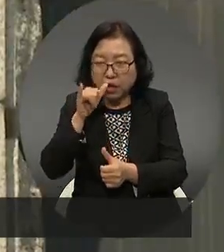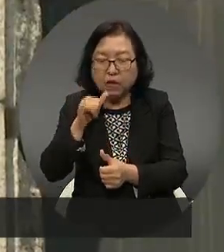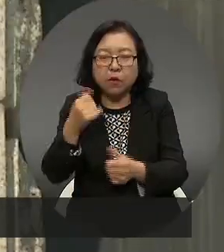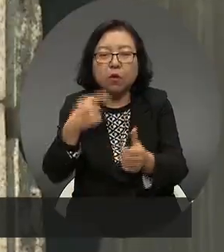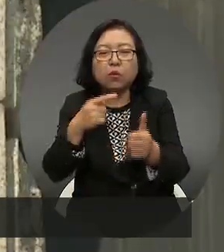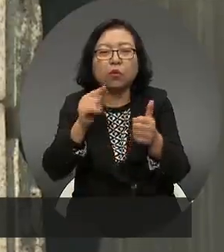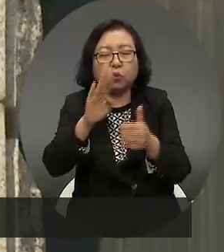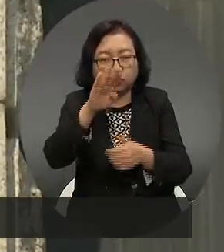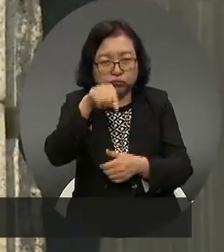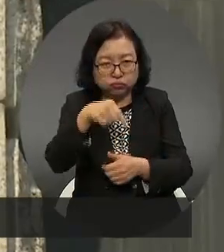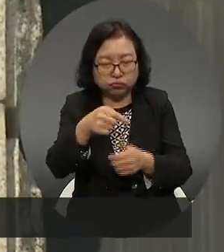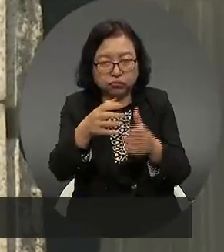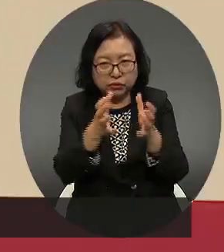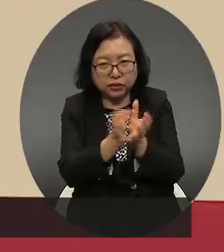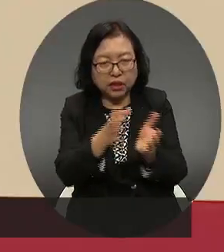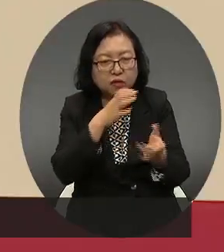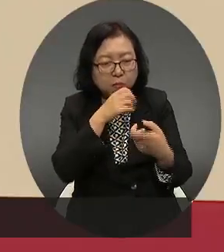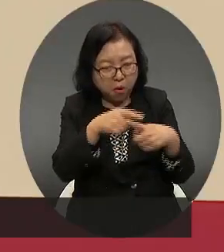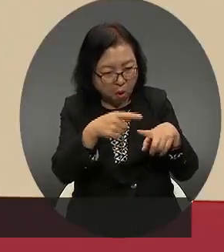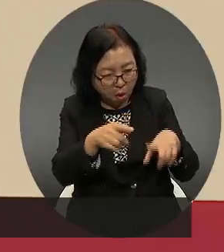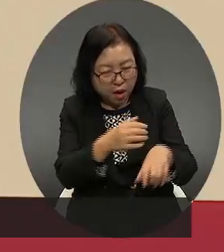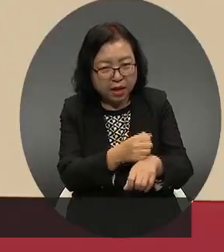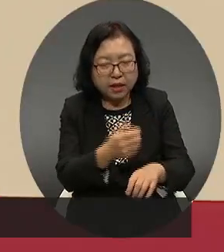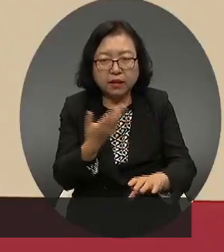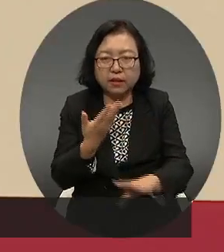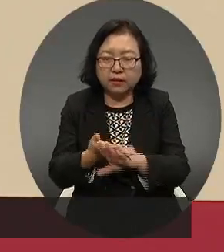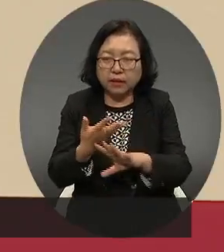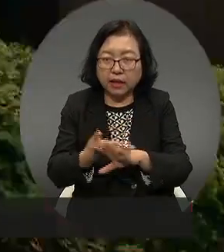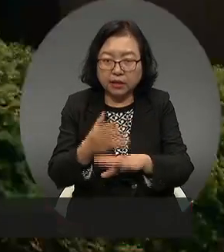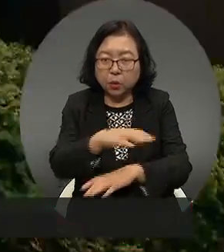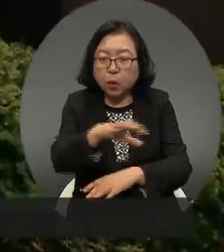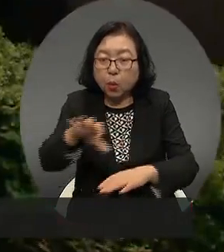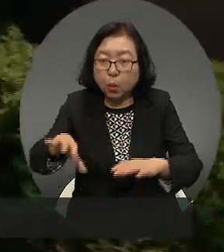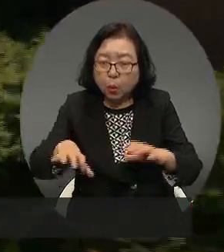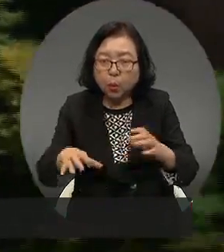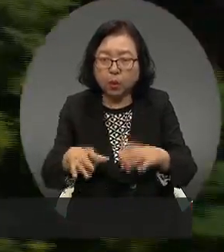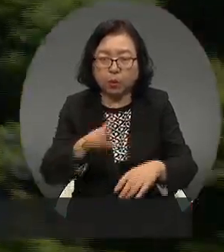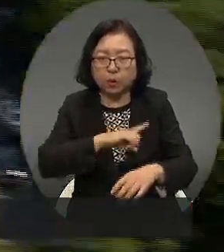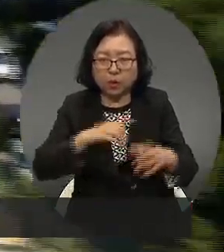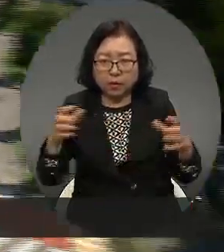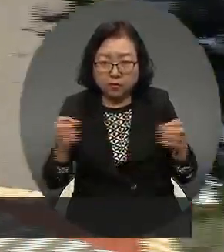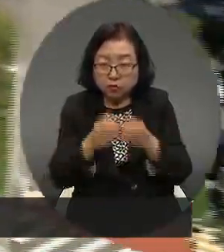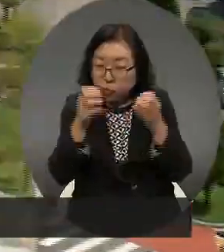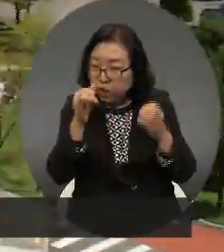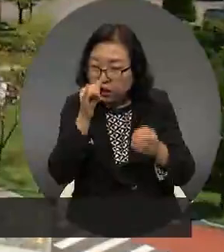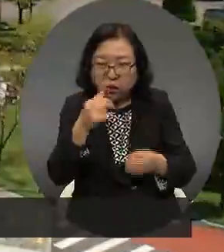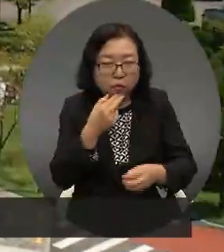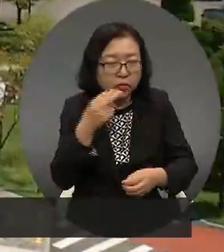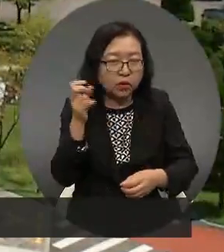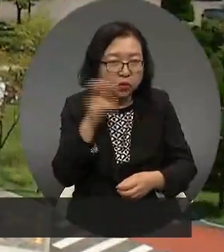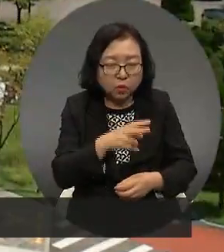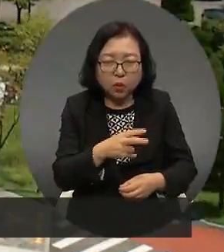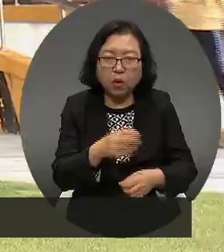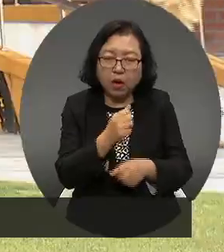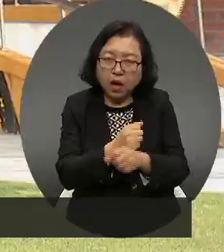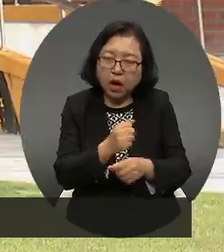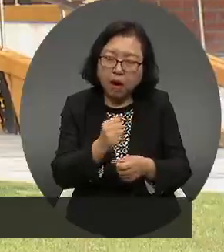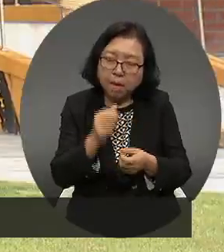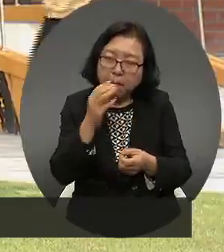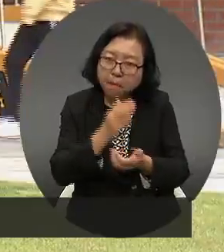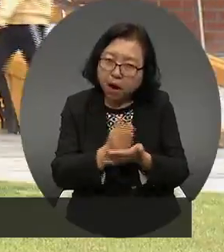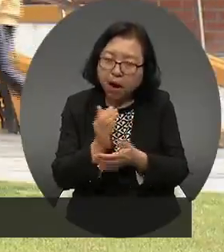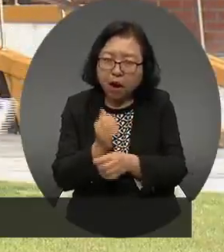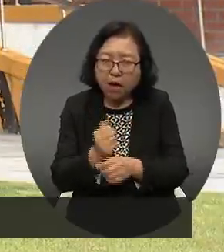심의합니다. 타 대학과 겹치거나 헷갈리지 않는지 확인하고 수정하는 데 통상 1년이 걸립니다.